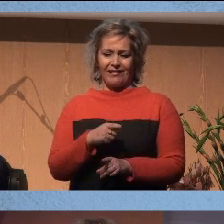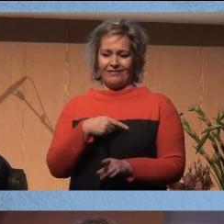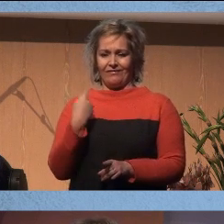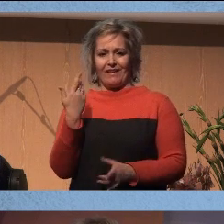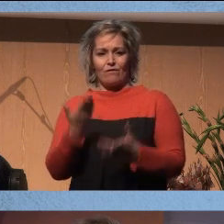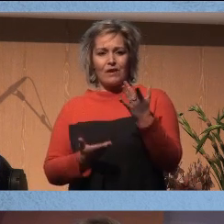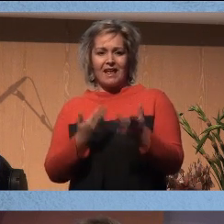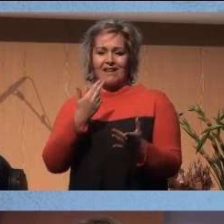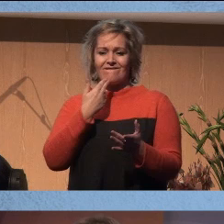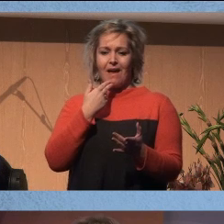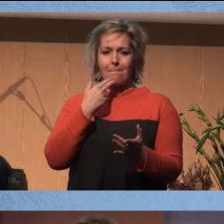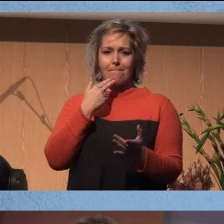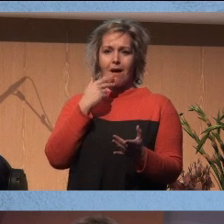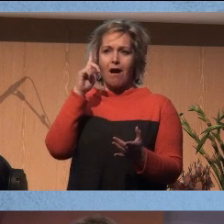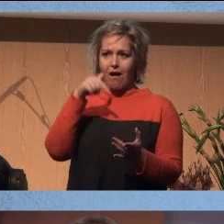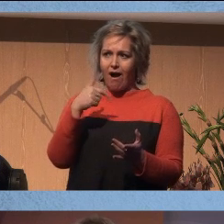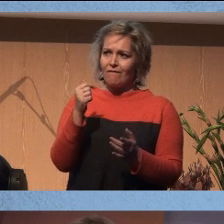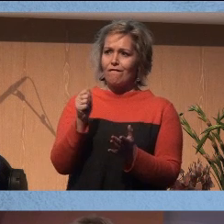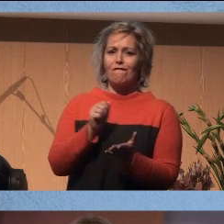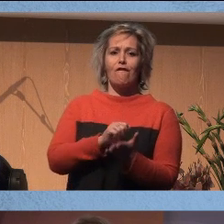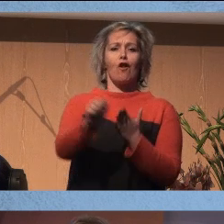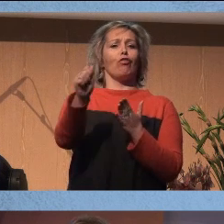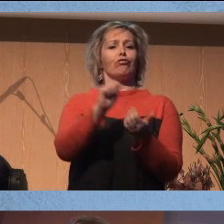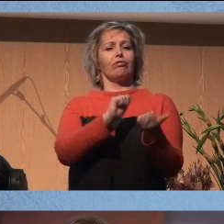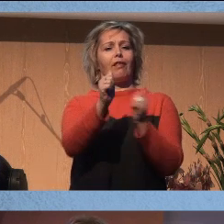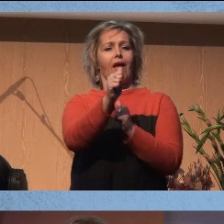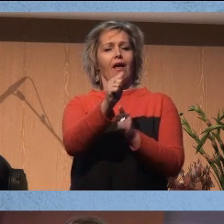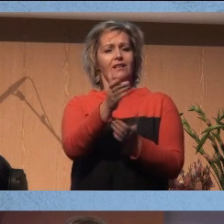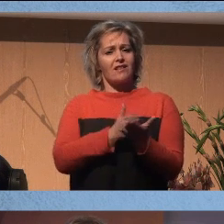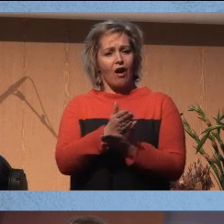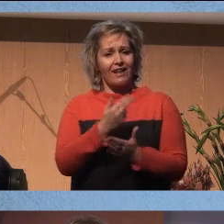vurderer hvem kan vi få til å fronte denne saken.